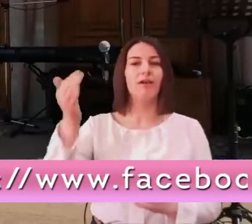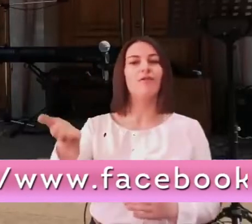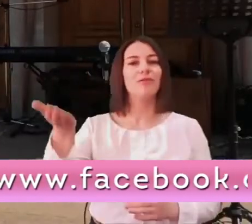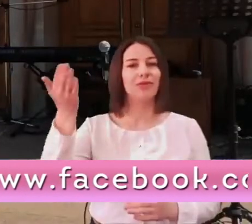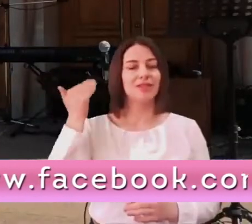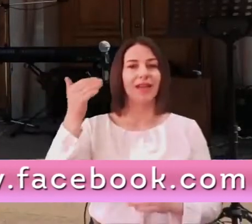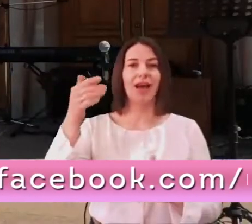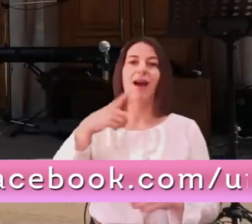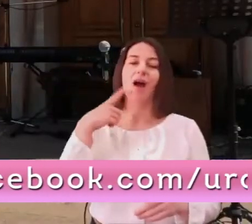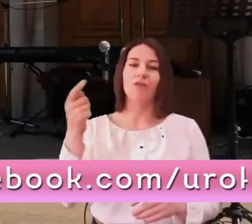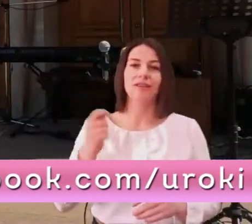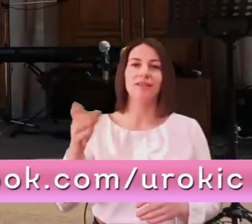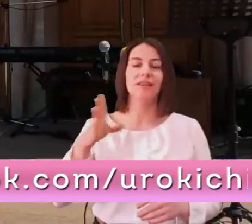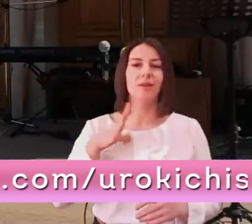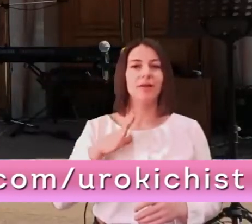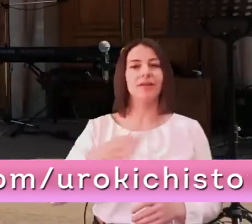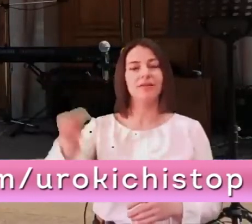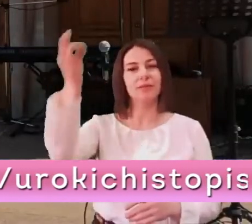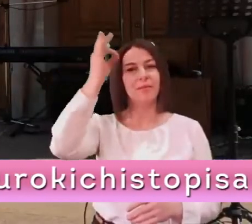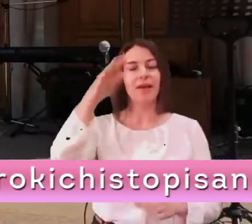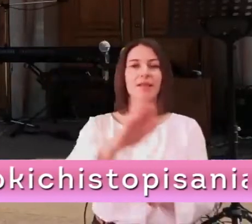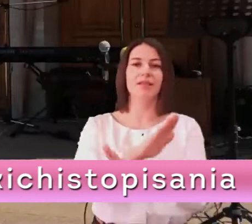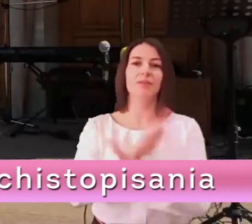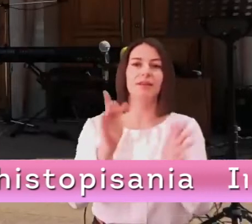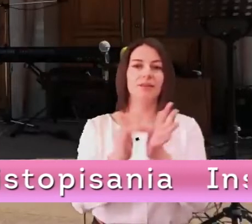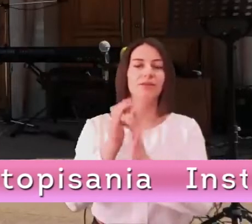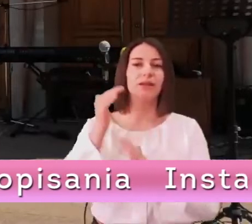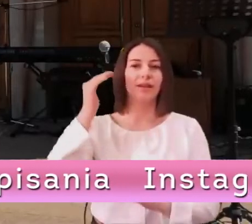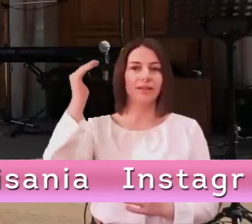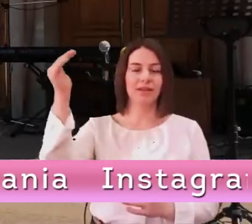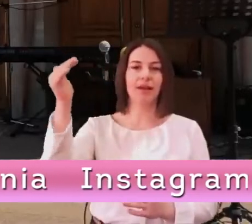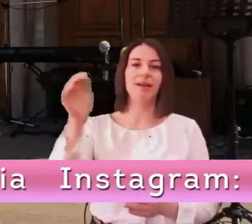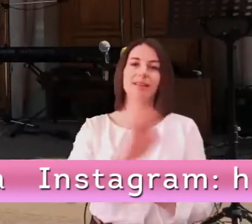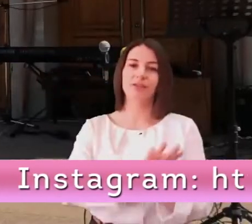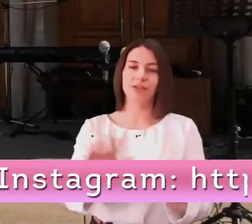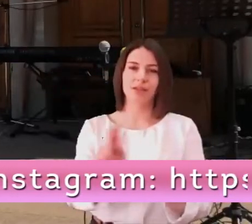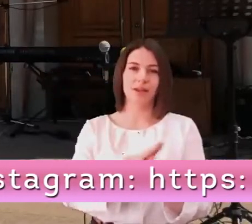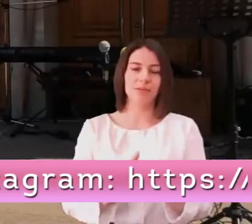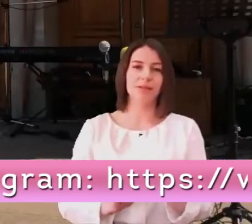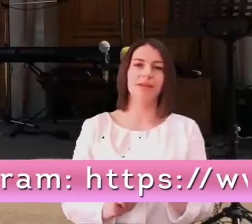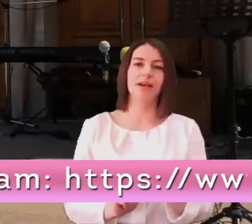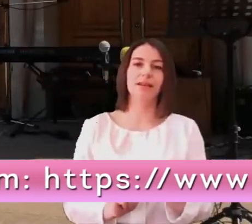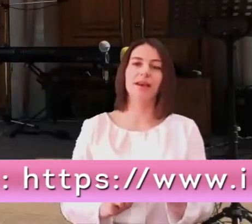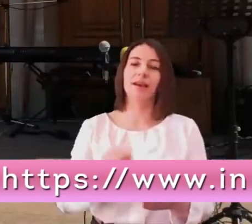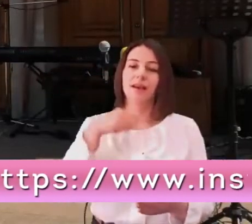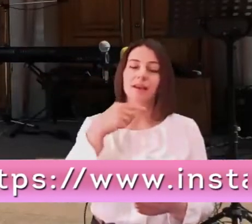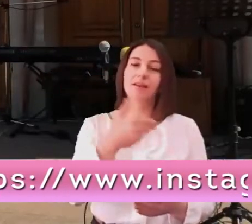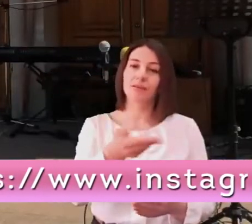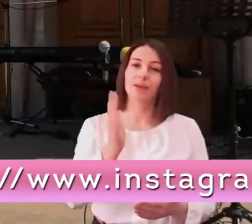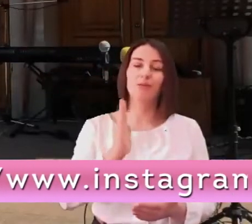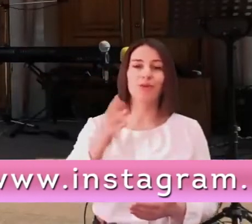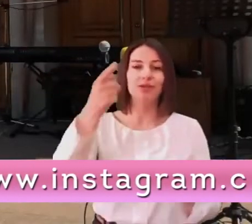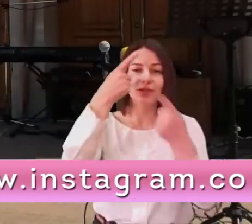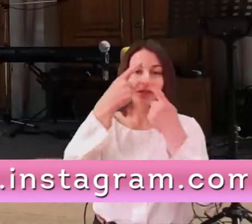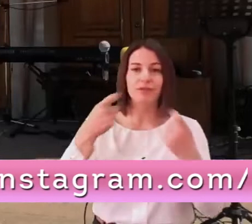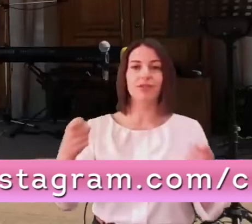было хлебопреломление, мы вспоминали смерть и страдания Господа нашего. А Священное Писание говорит, что вы это будете делать, возвещать